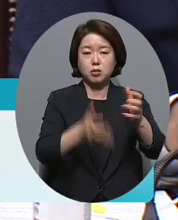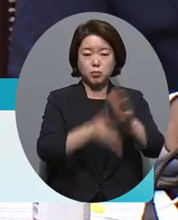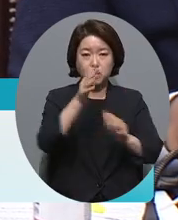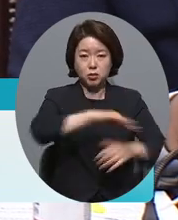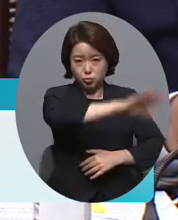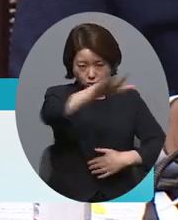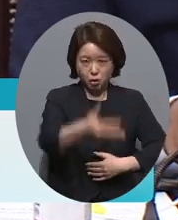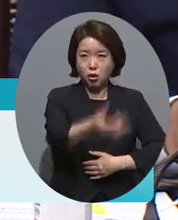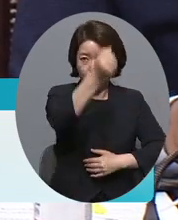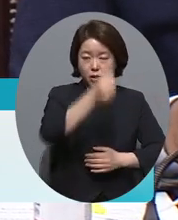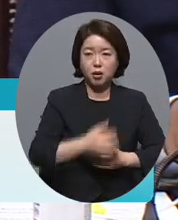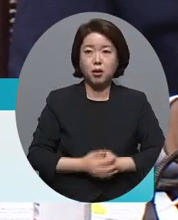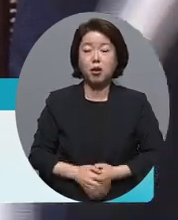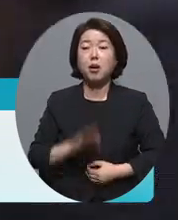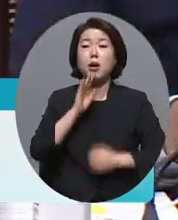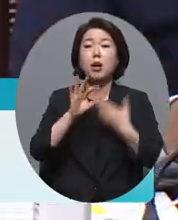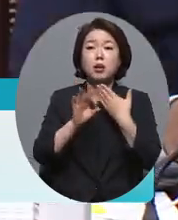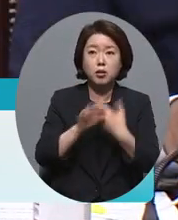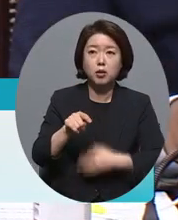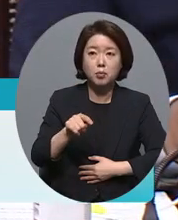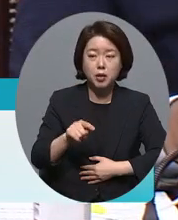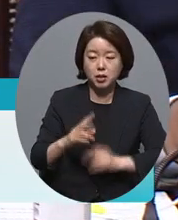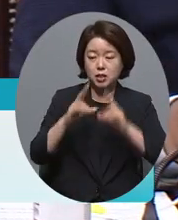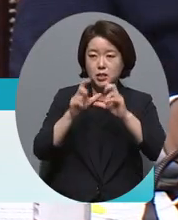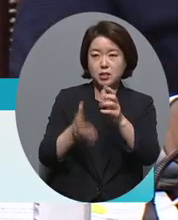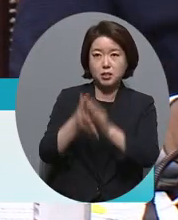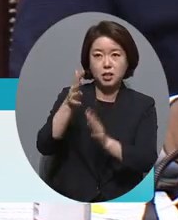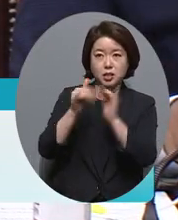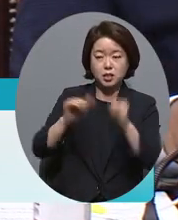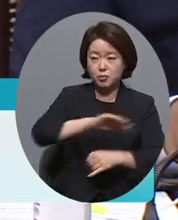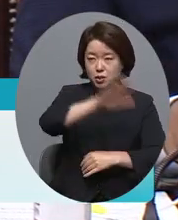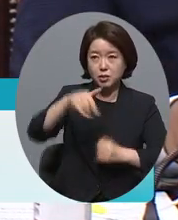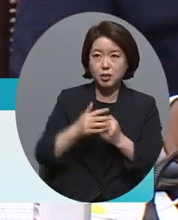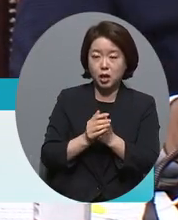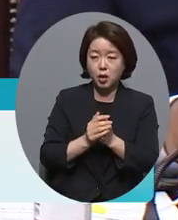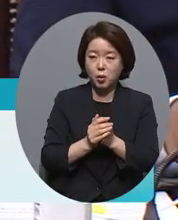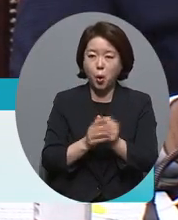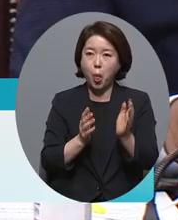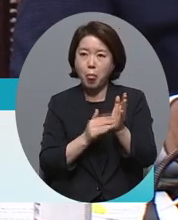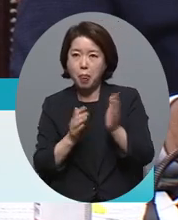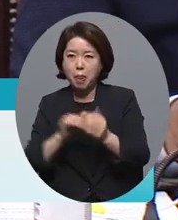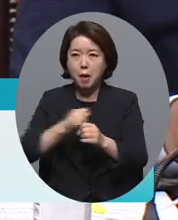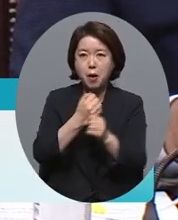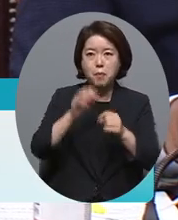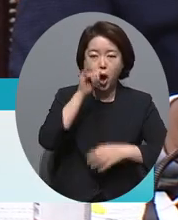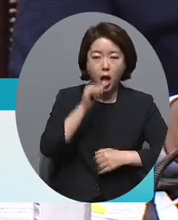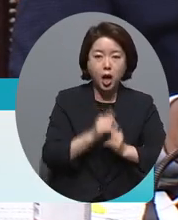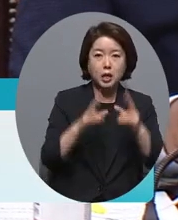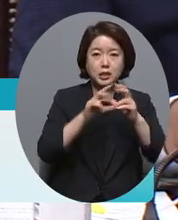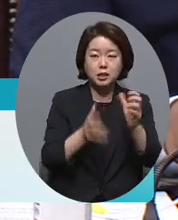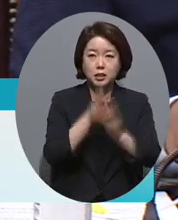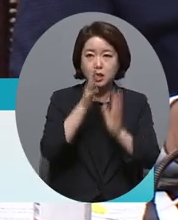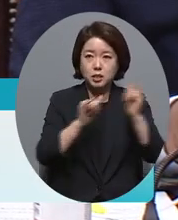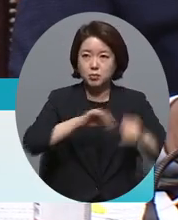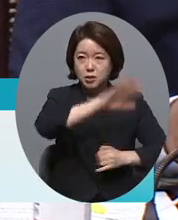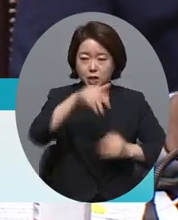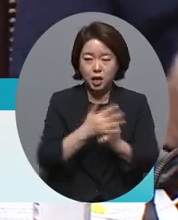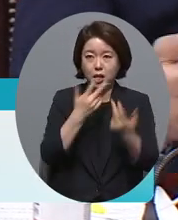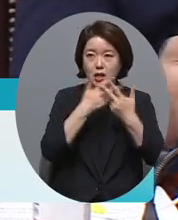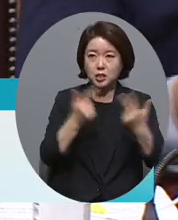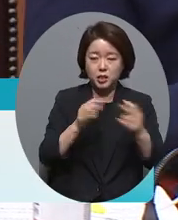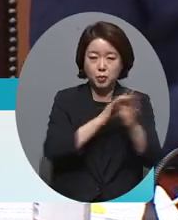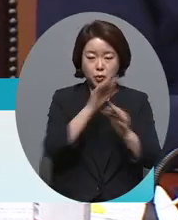전체의 것입니다 그러면 자 성남시민 전체가 비선이 되고 성남시민 전체가 이재명과